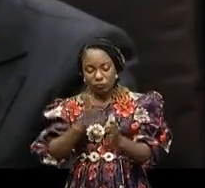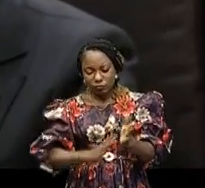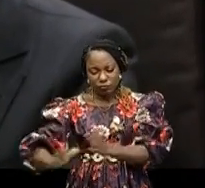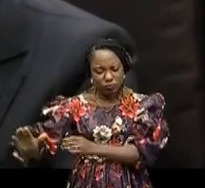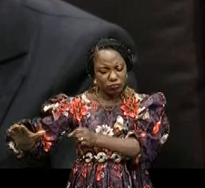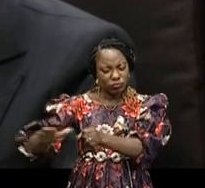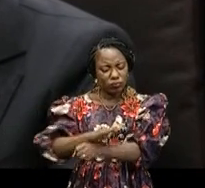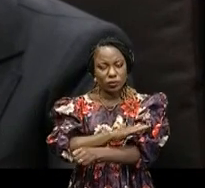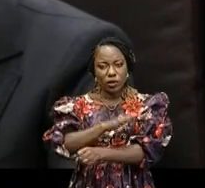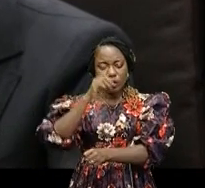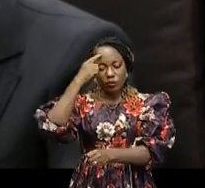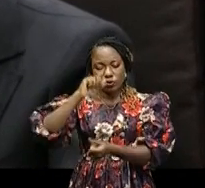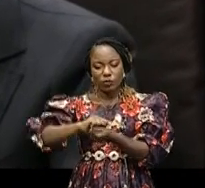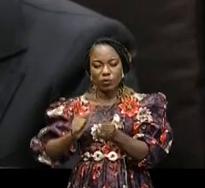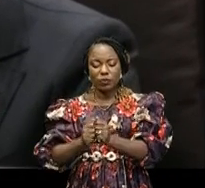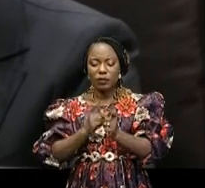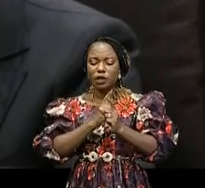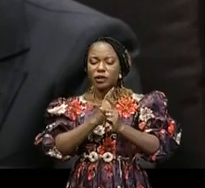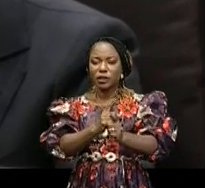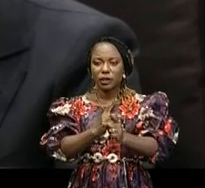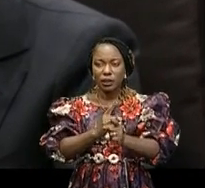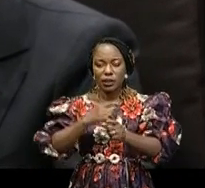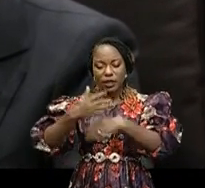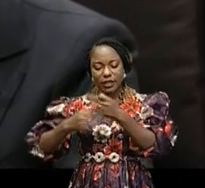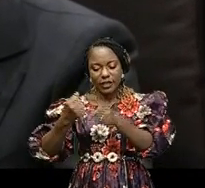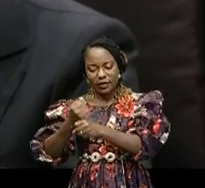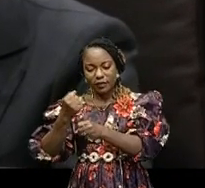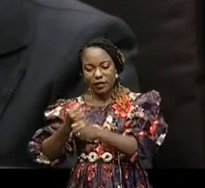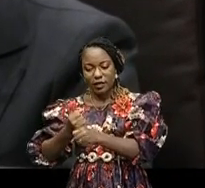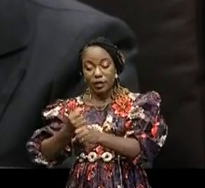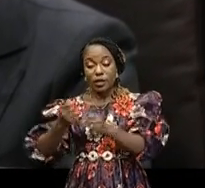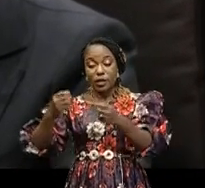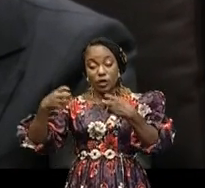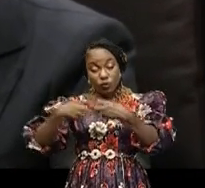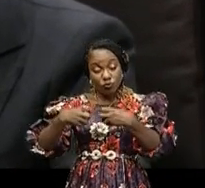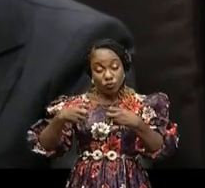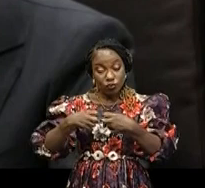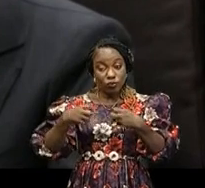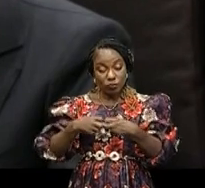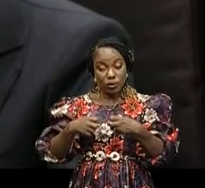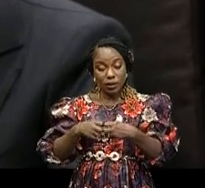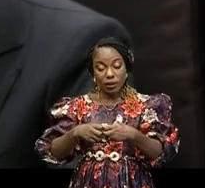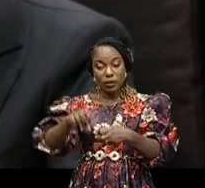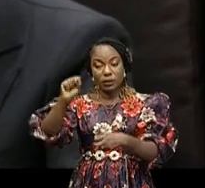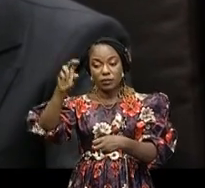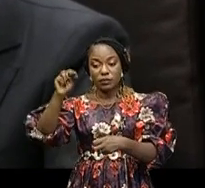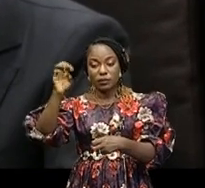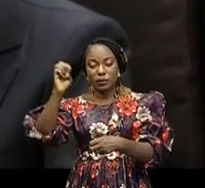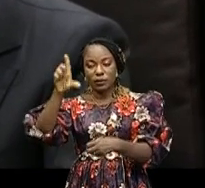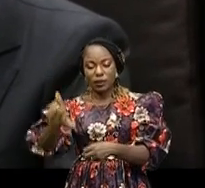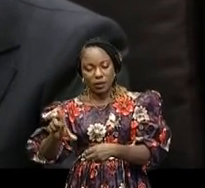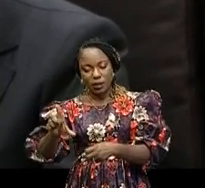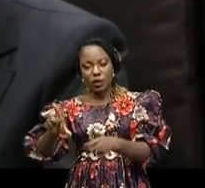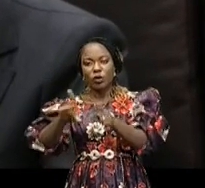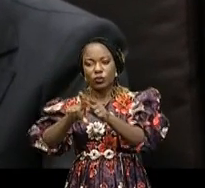complet sur la problématique de la sécurisation des servitudes de lignes de haute tension de la Société nationale d'électricité SNEL. Dans la